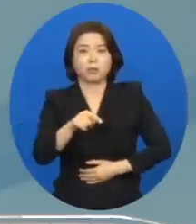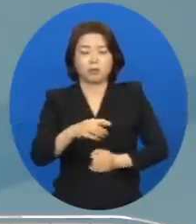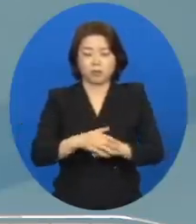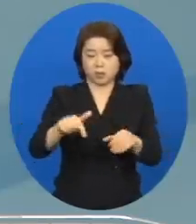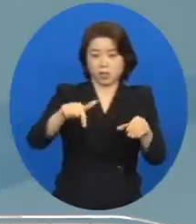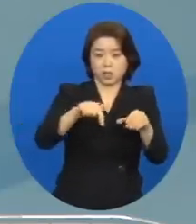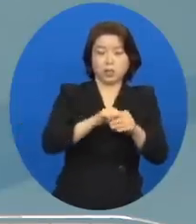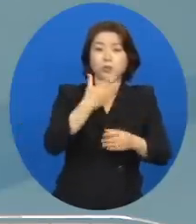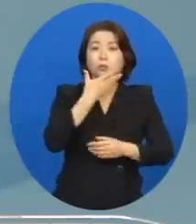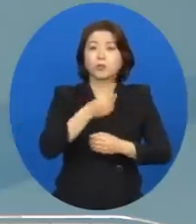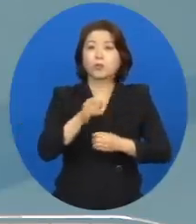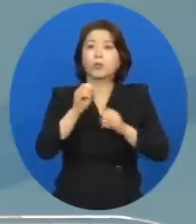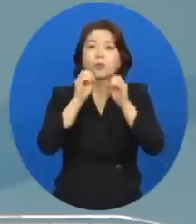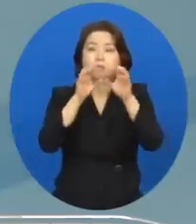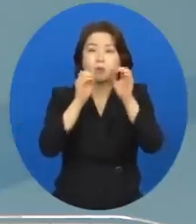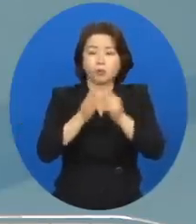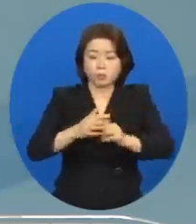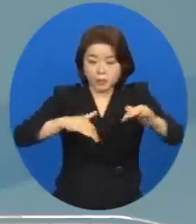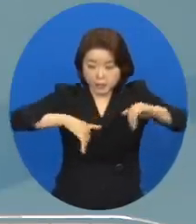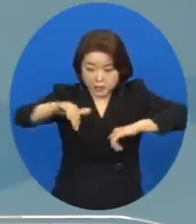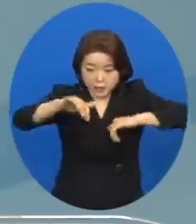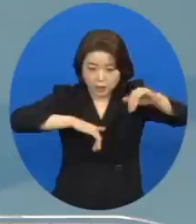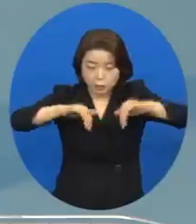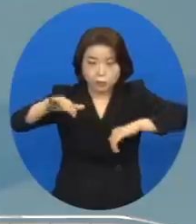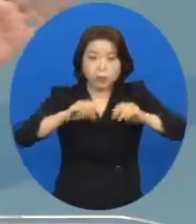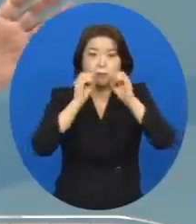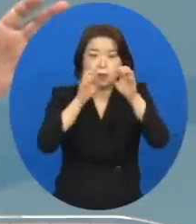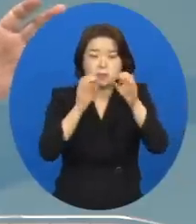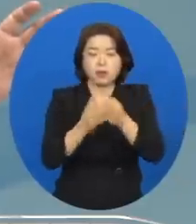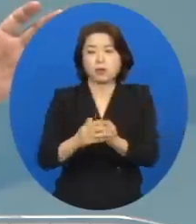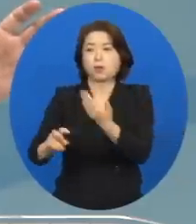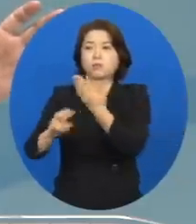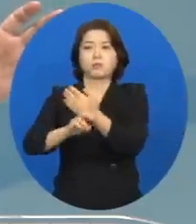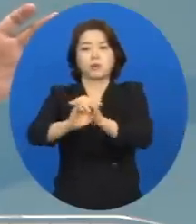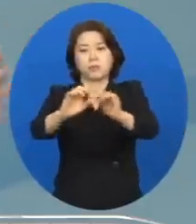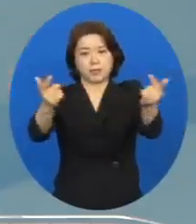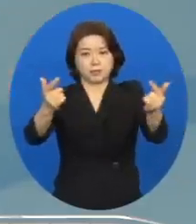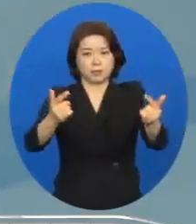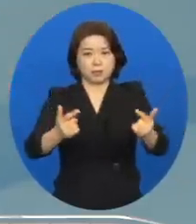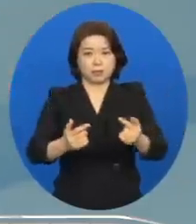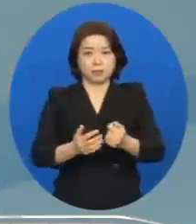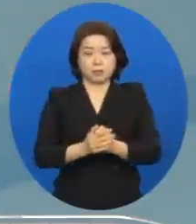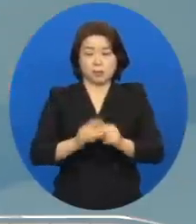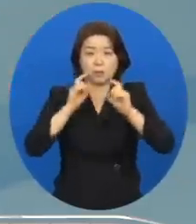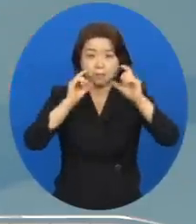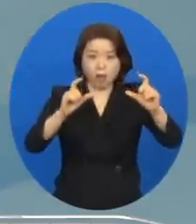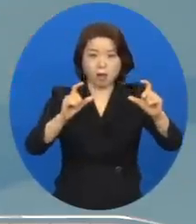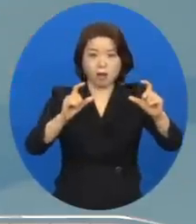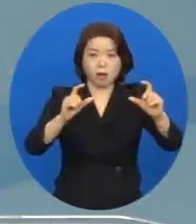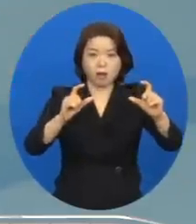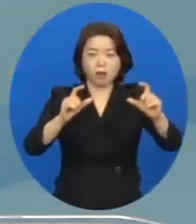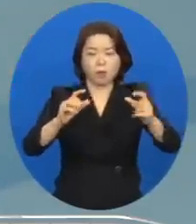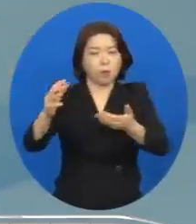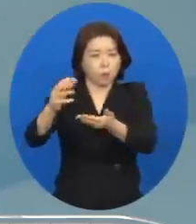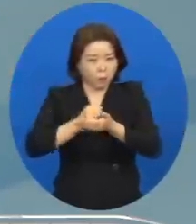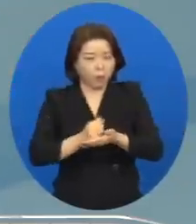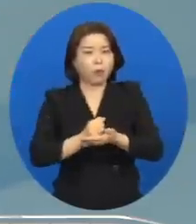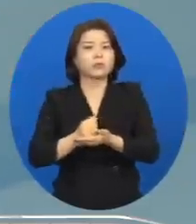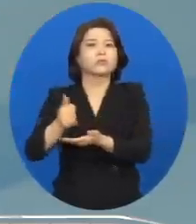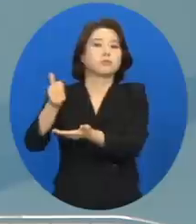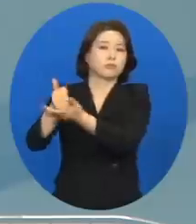기독교 복음을 노방전도하는 것은 그건 불법이 아니다. 결국 그걸 판결을 받아낸